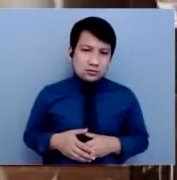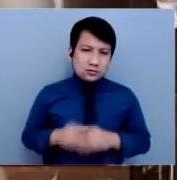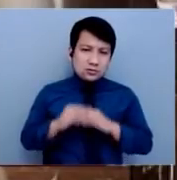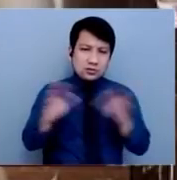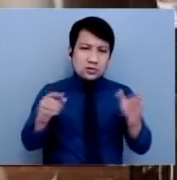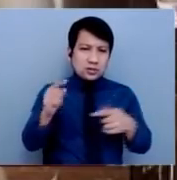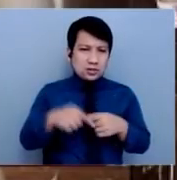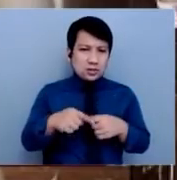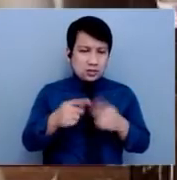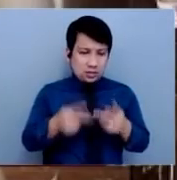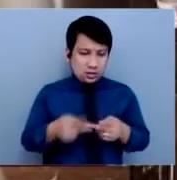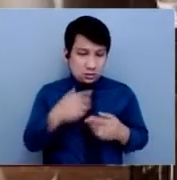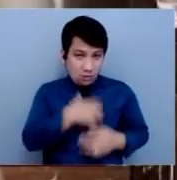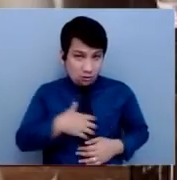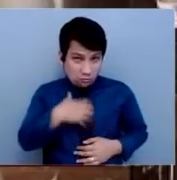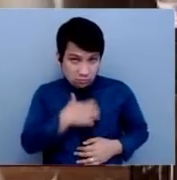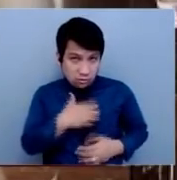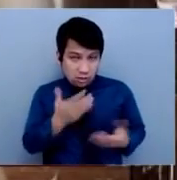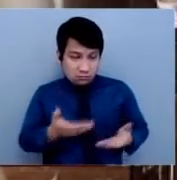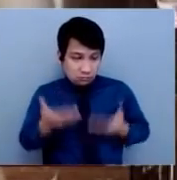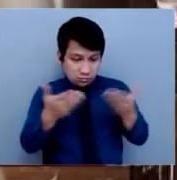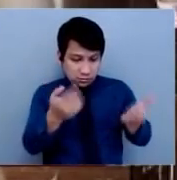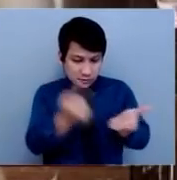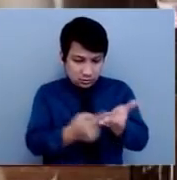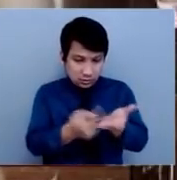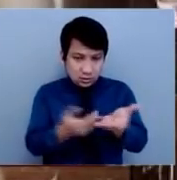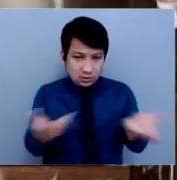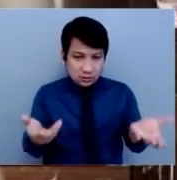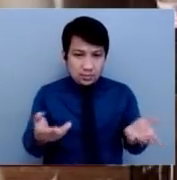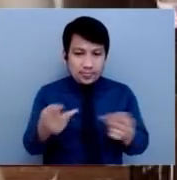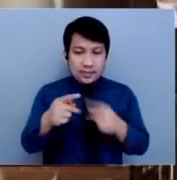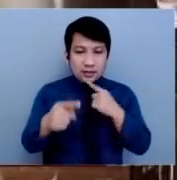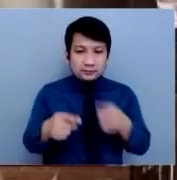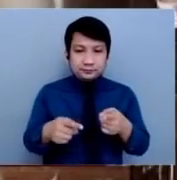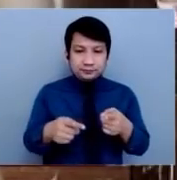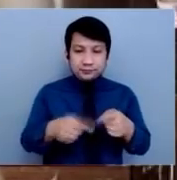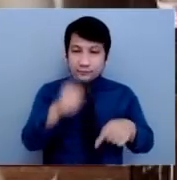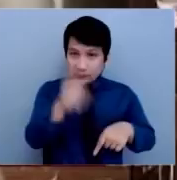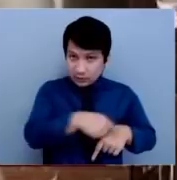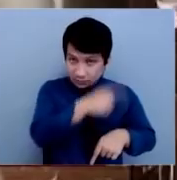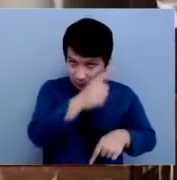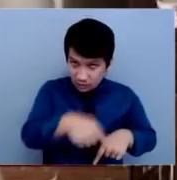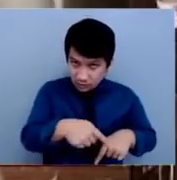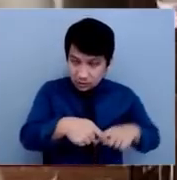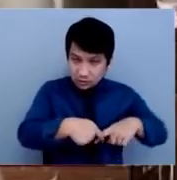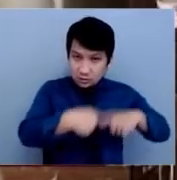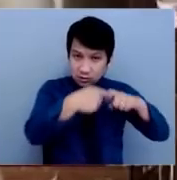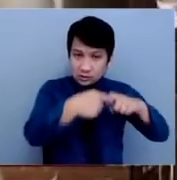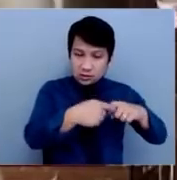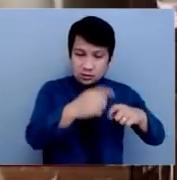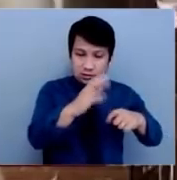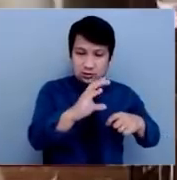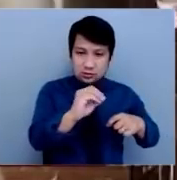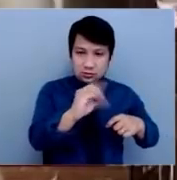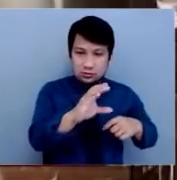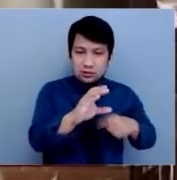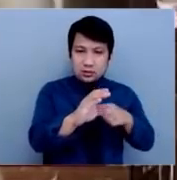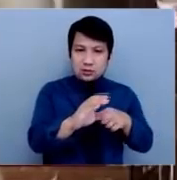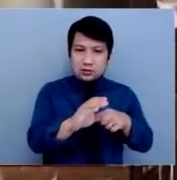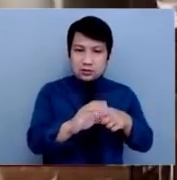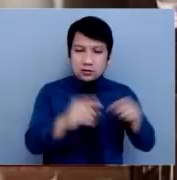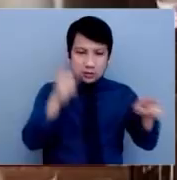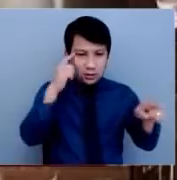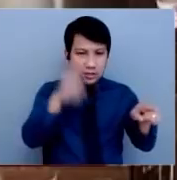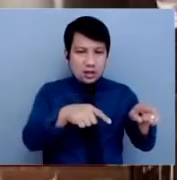kasing petition, itong petition na pinag-usapan natin ngayon ay petition to cancel the certificate of candidacy. Sa pagkakaalam ko,